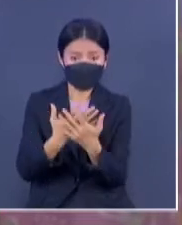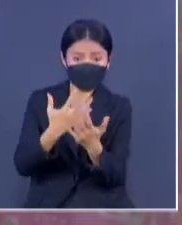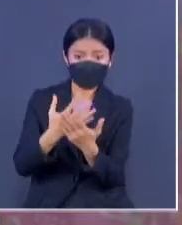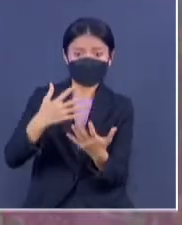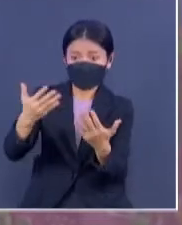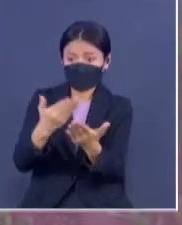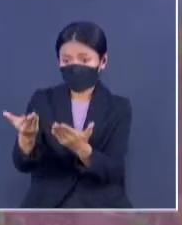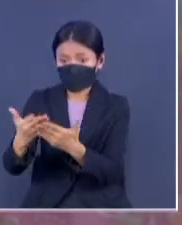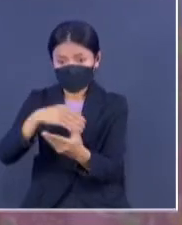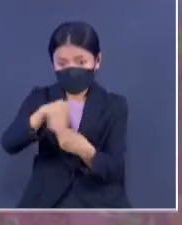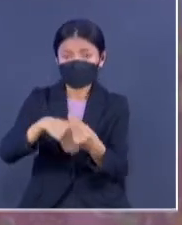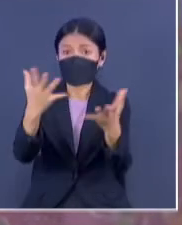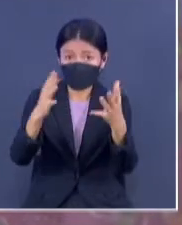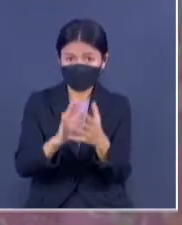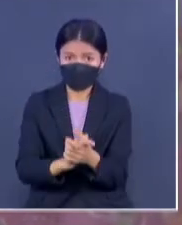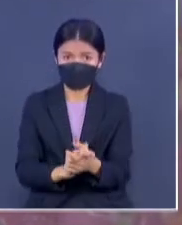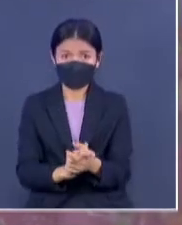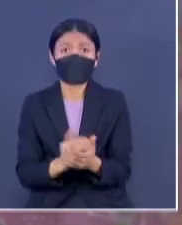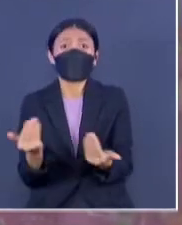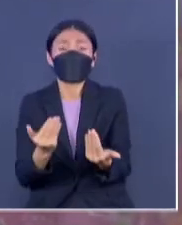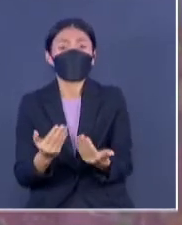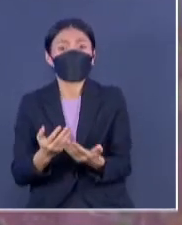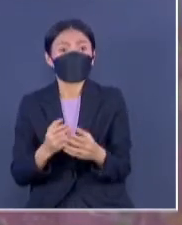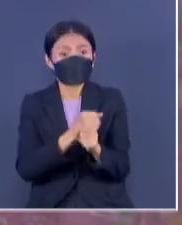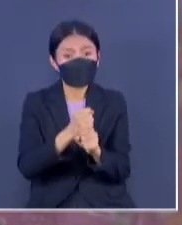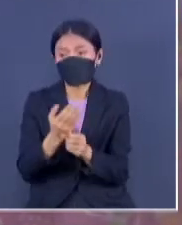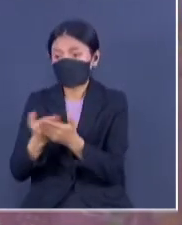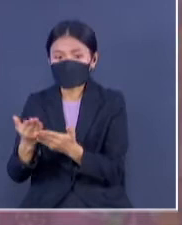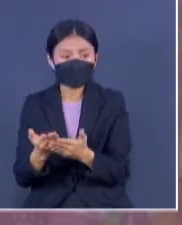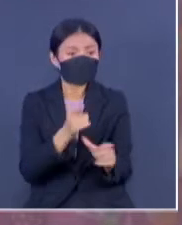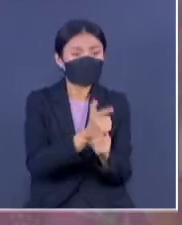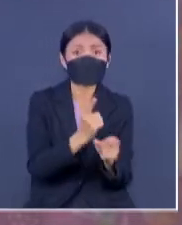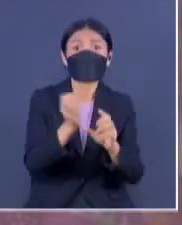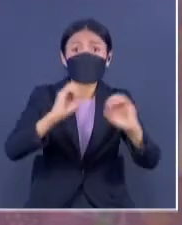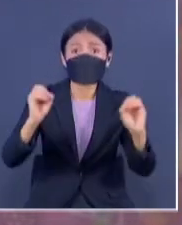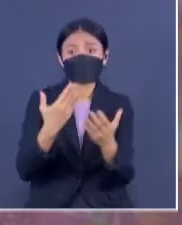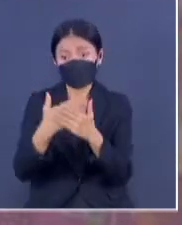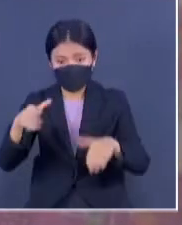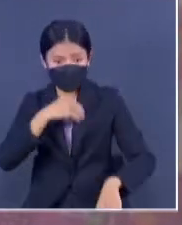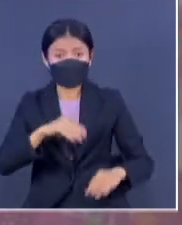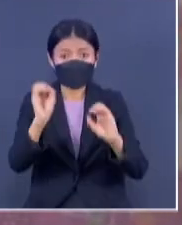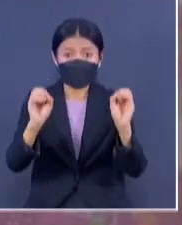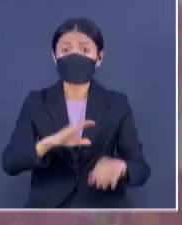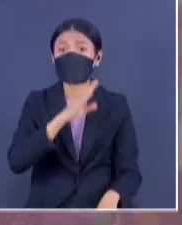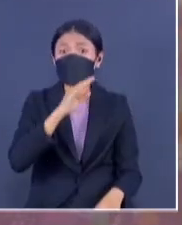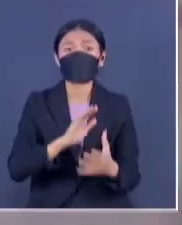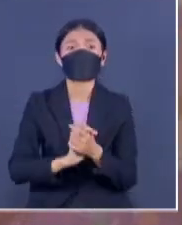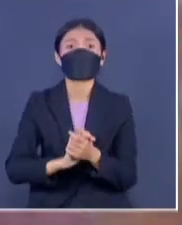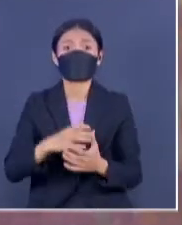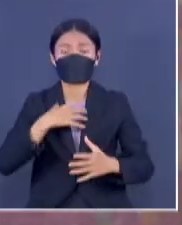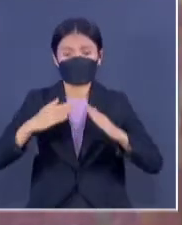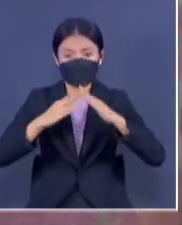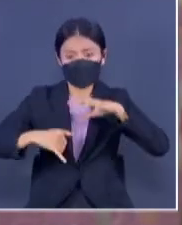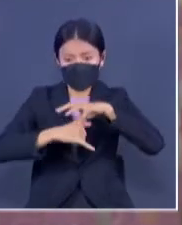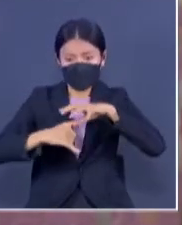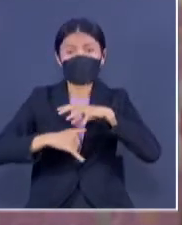รายได้ก็หายไปทุกวัน รายได้ก็แย่หาจะหาก็ยากแล้วถ้าคิดจะล็อกดาวน์24ชั่วโมงคุณเยียวยาม